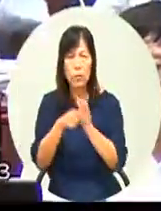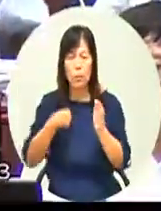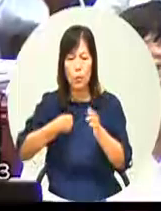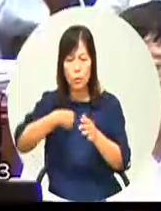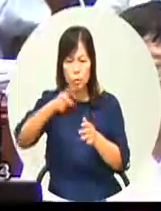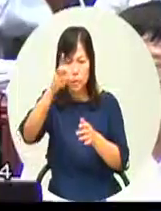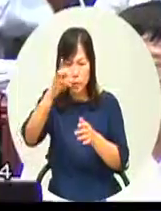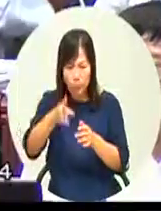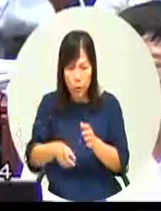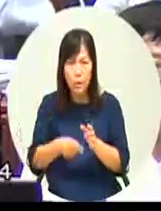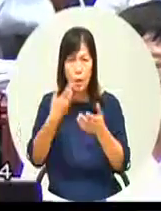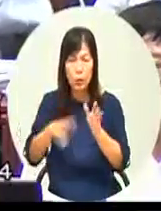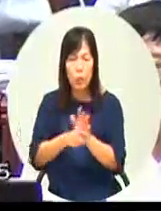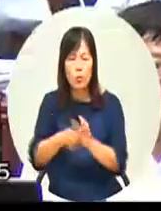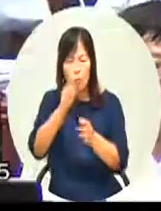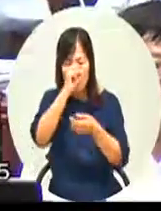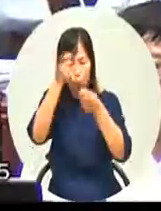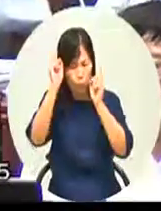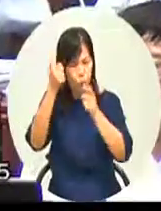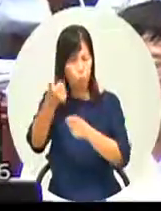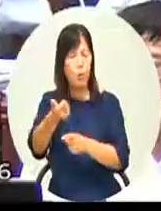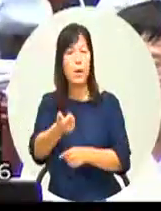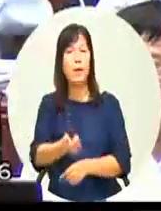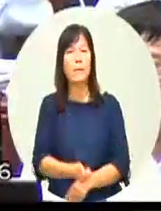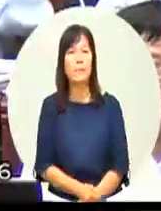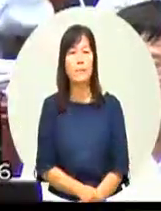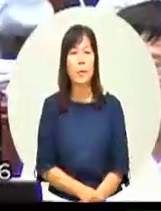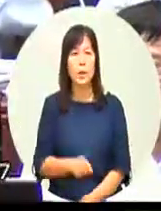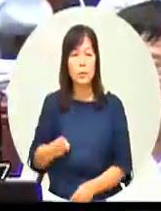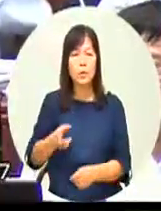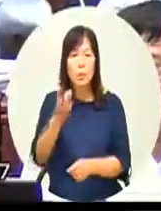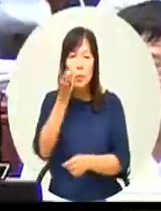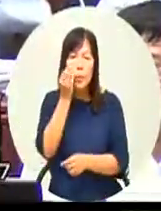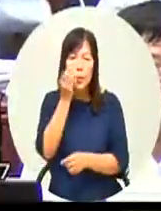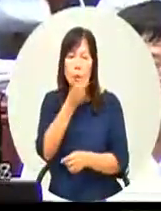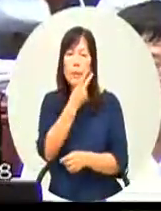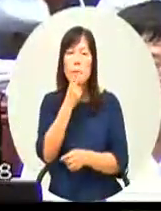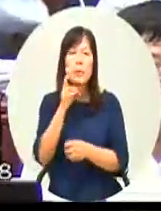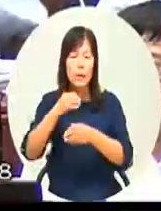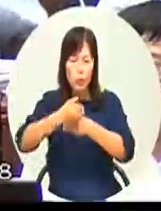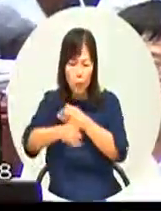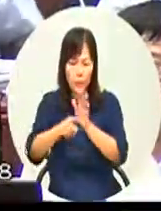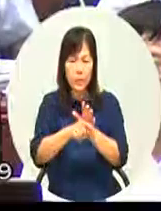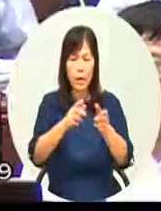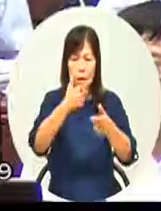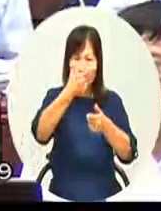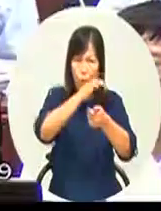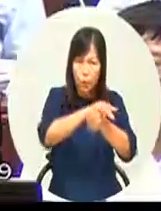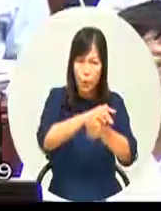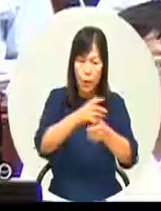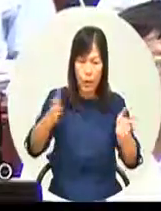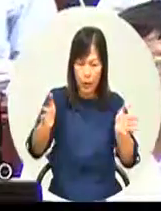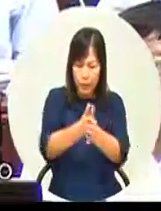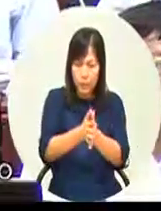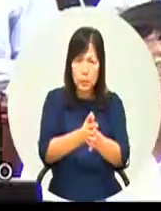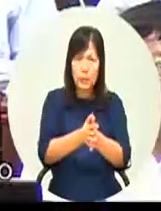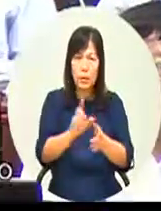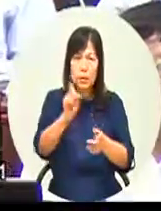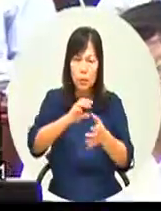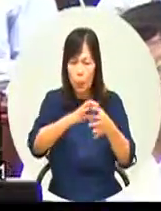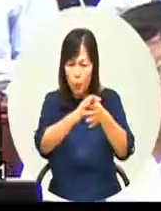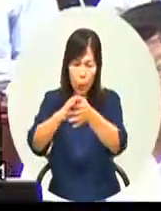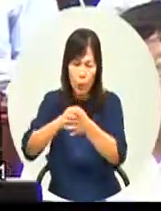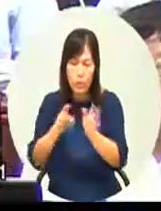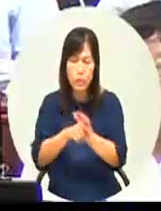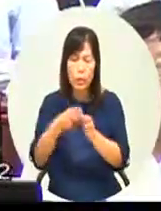都是非常好玩的哈。所以我想这个赏梅的行程怎么样跟六龟的赏梅行程呢来连成一线？这个部分呢，